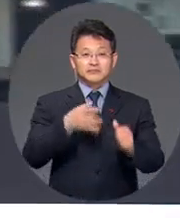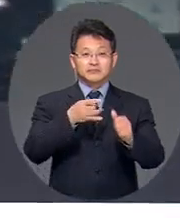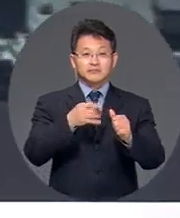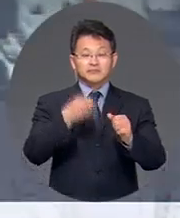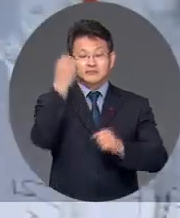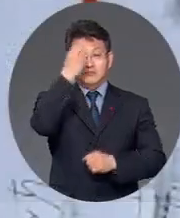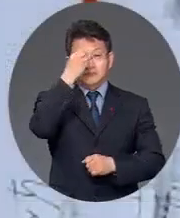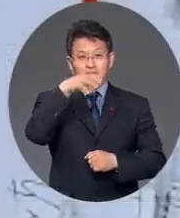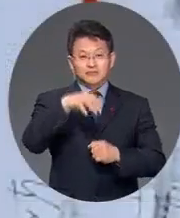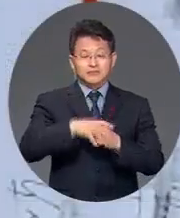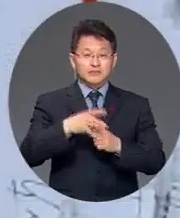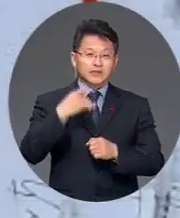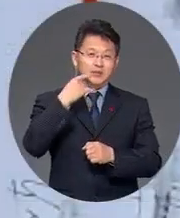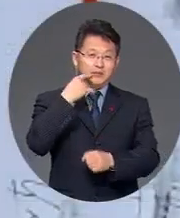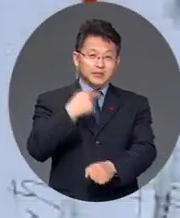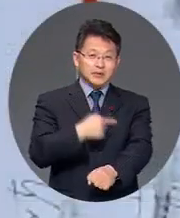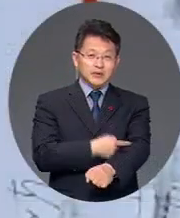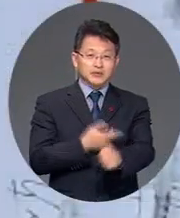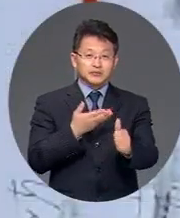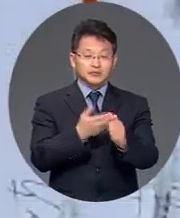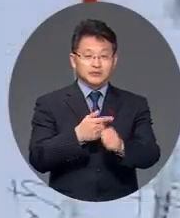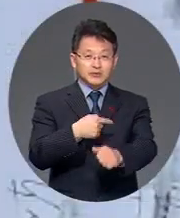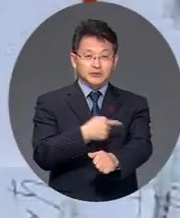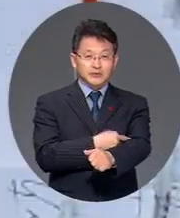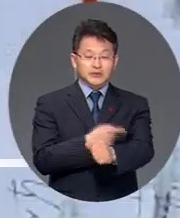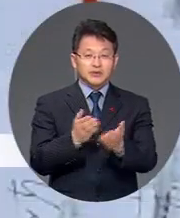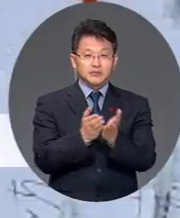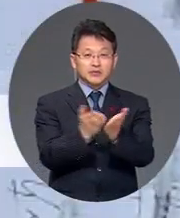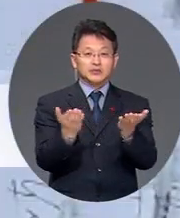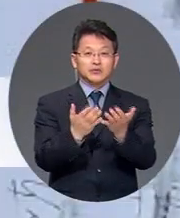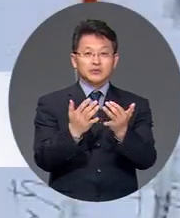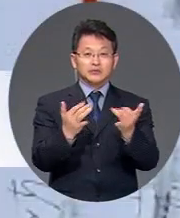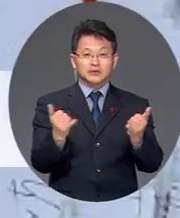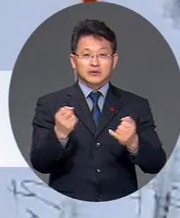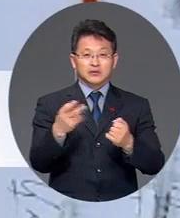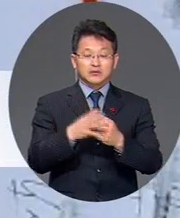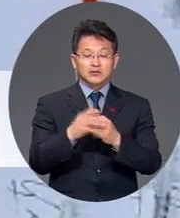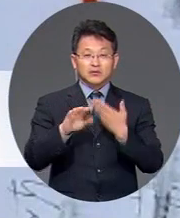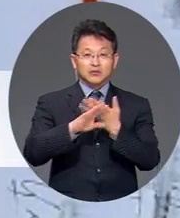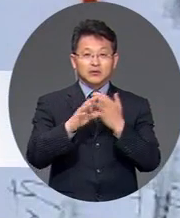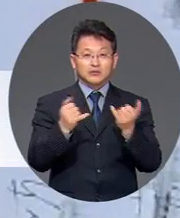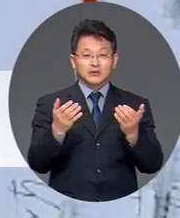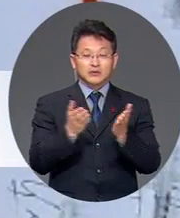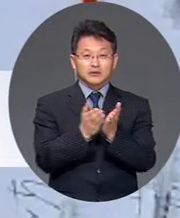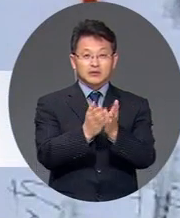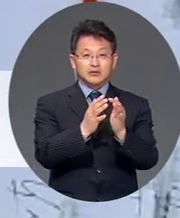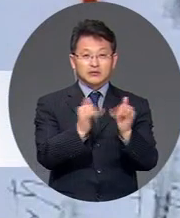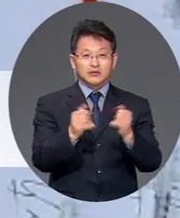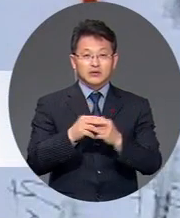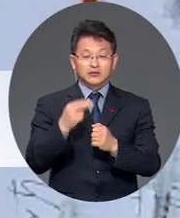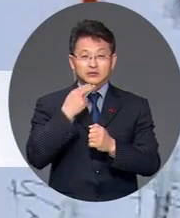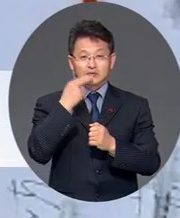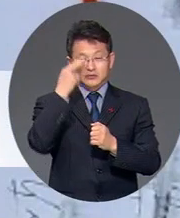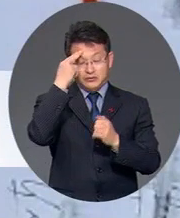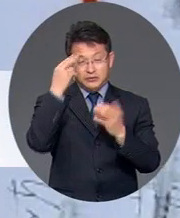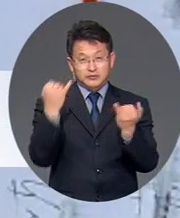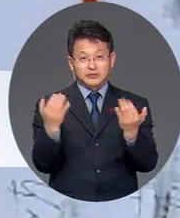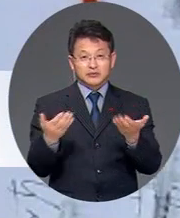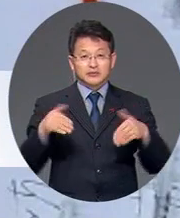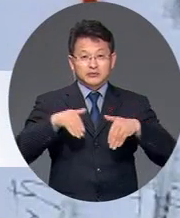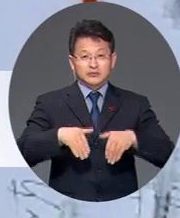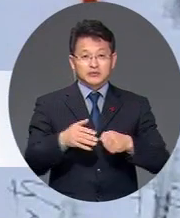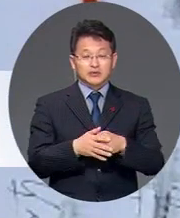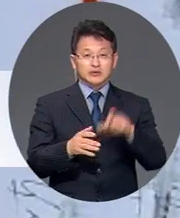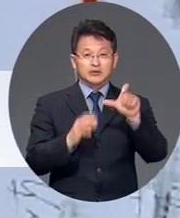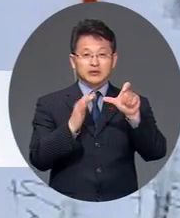통영과 고성에서 마약을 공급하거나 투약한 조선소 노동자와 외국인 선원, 유흥업소 업주 등